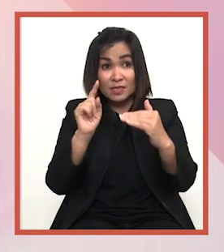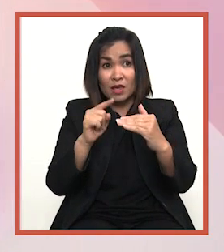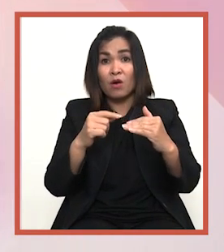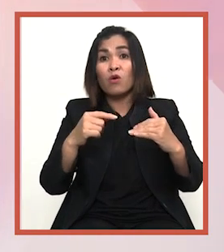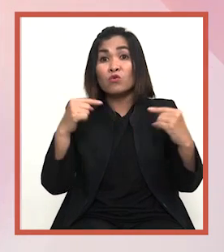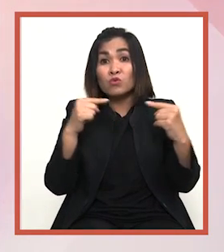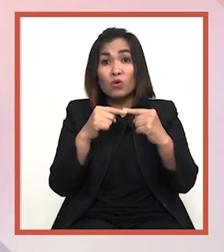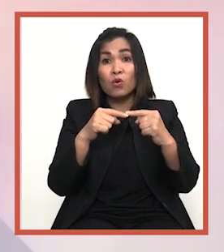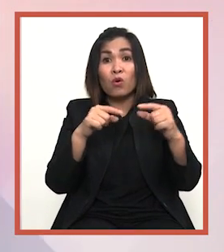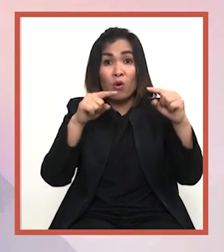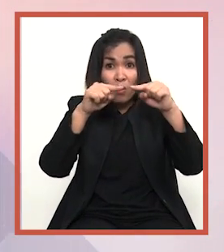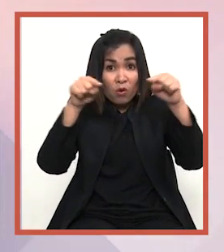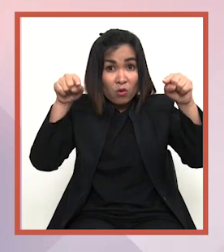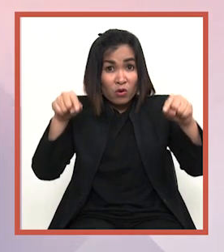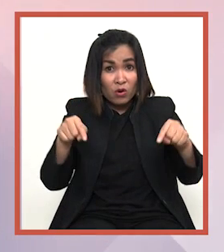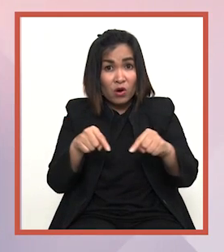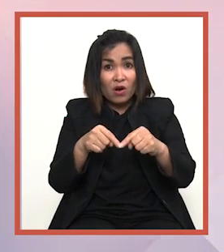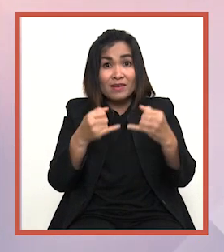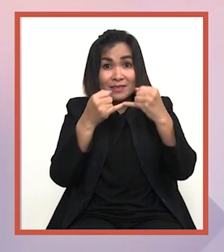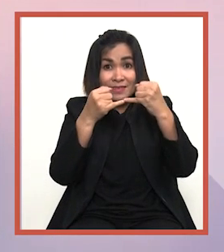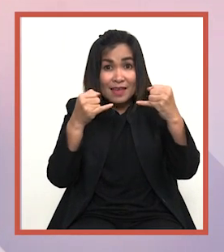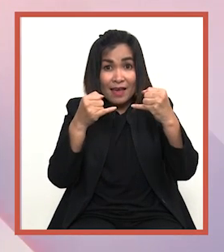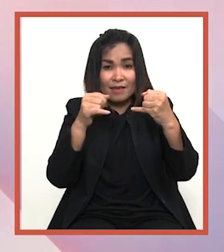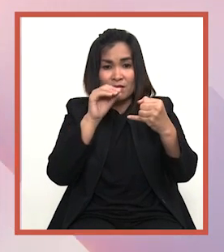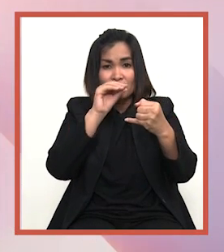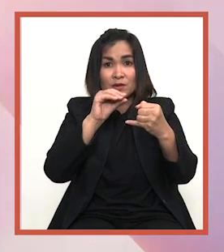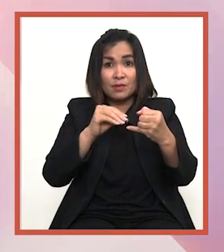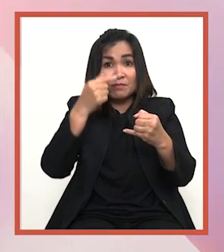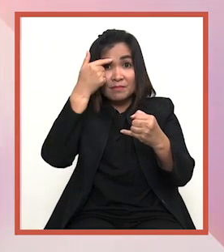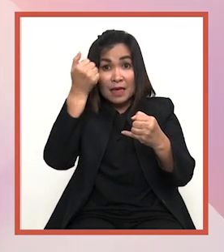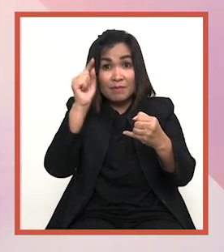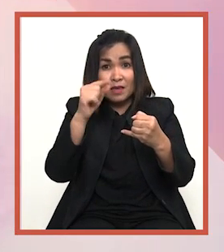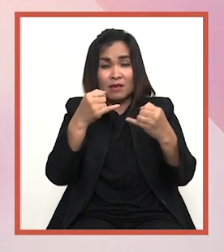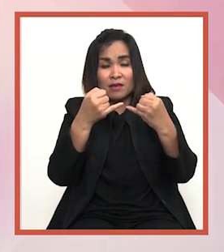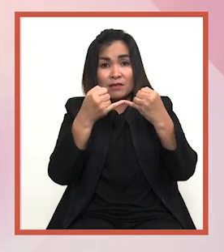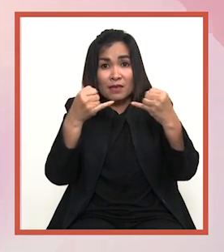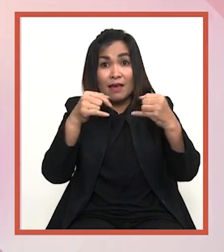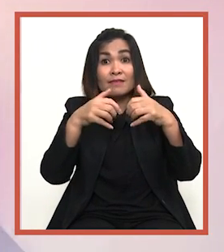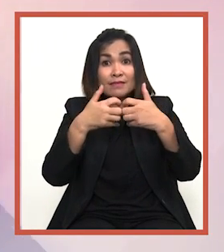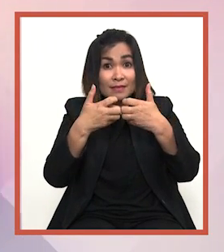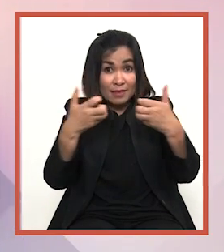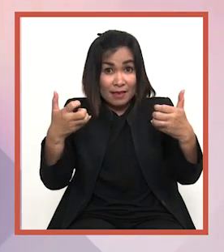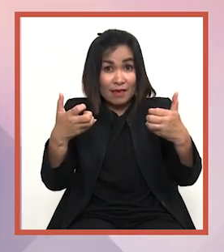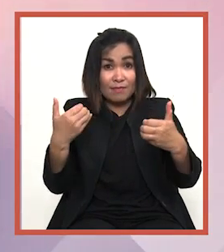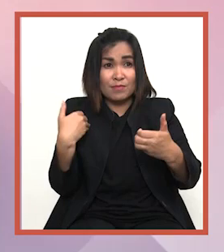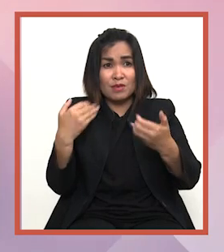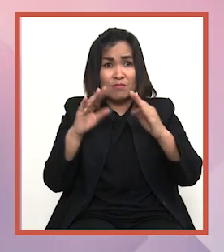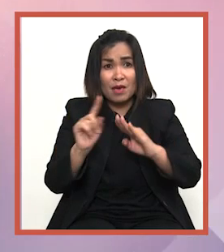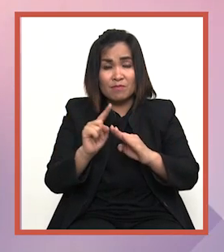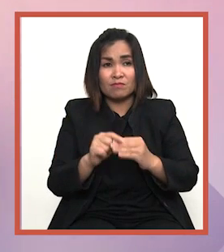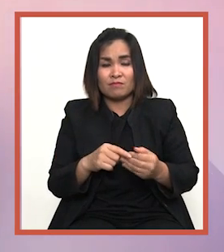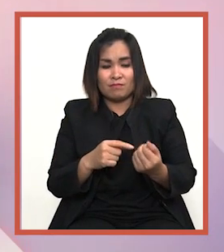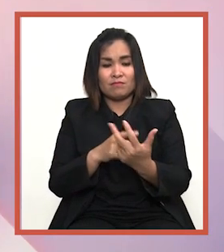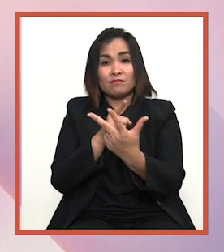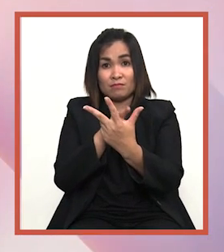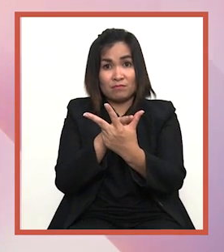ายนะครับลักษณะของกล่องต่อแยกสายจะมี2แบบด้วยกันก็คือแบบงานสมบูรณ์แ